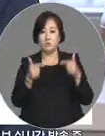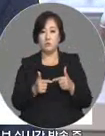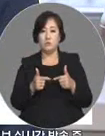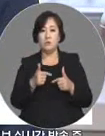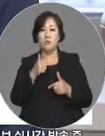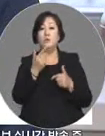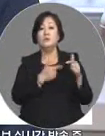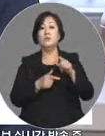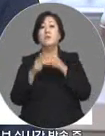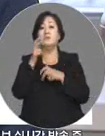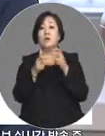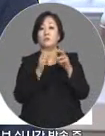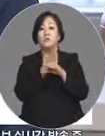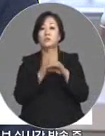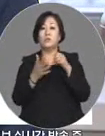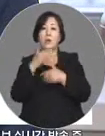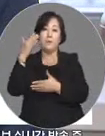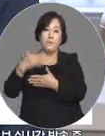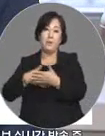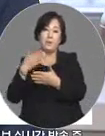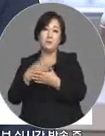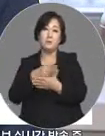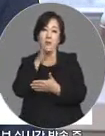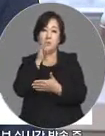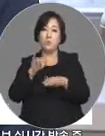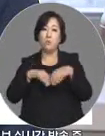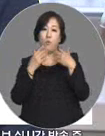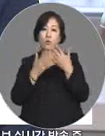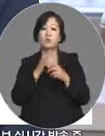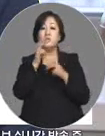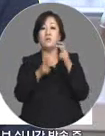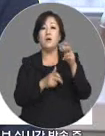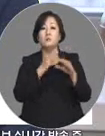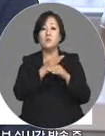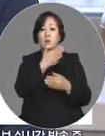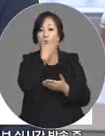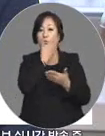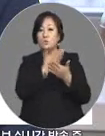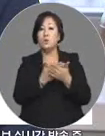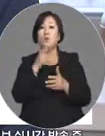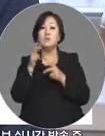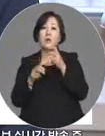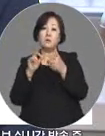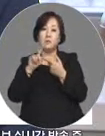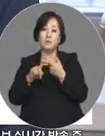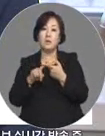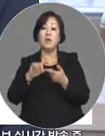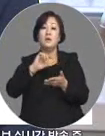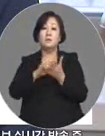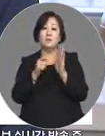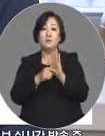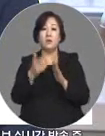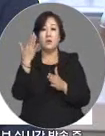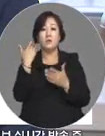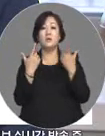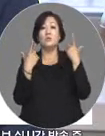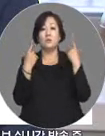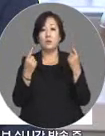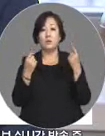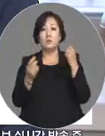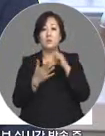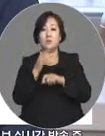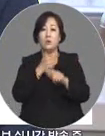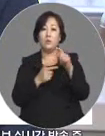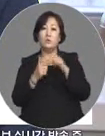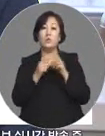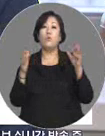사업이 있어서 감액이 되었고요. 그리고 전체 사업 중에 주요 사업은 일정 부분 예산 수준으로 반영이 됐고 그중에